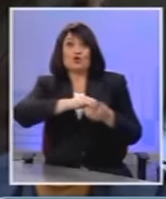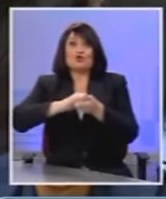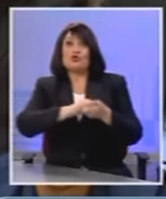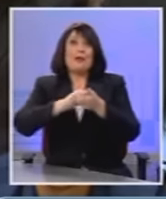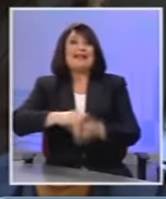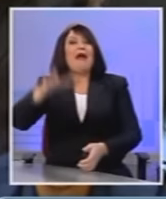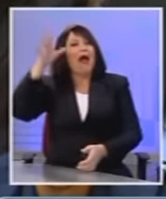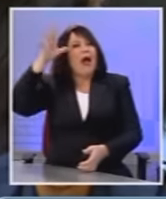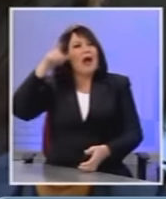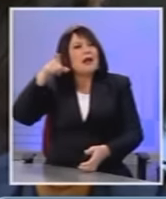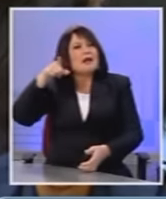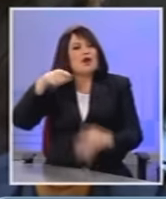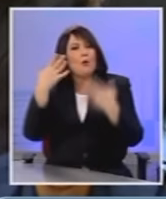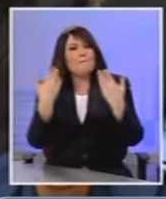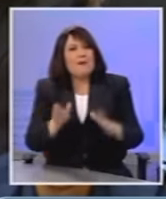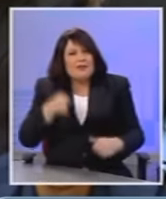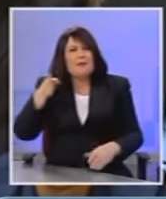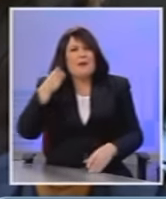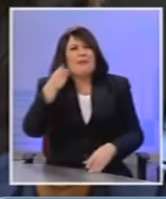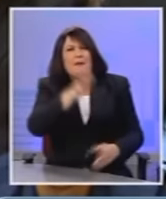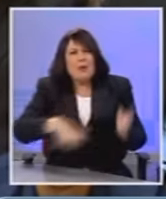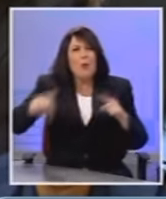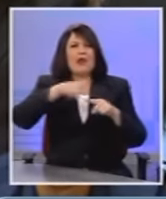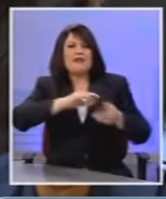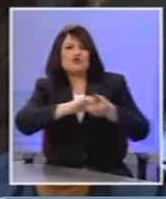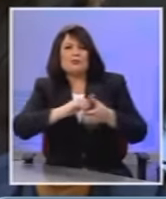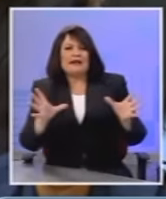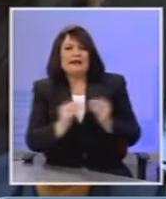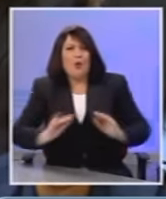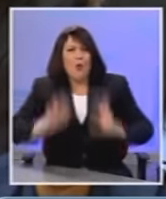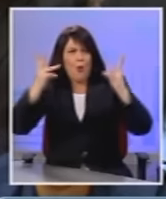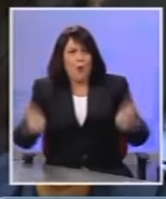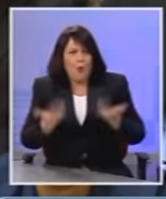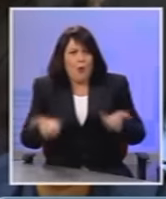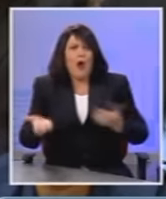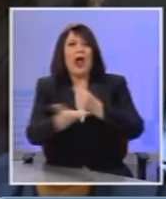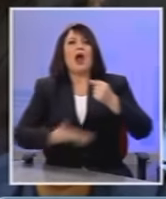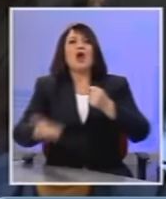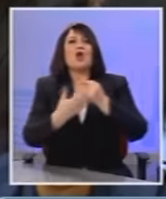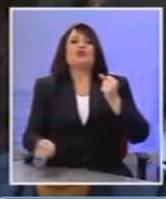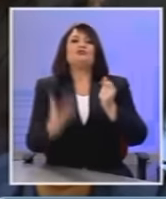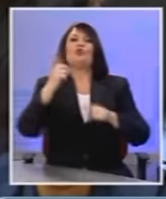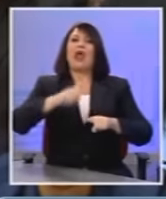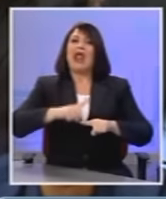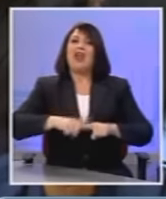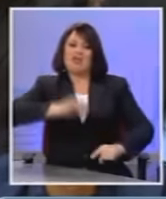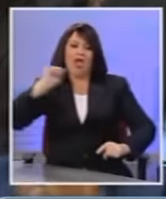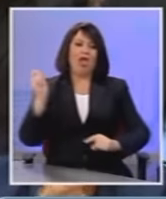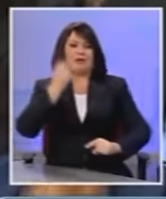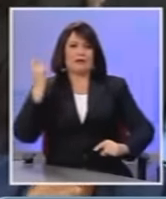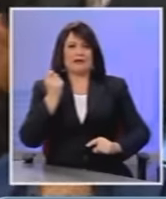Ετώλα Καρνανία και θα πάει σε κάθε γωνιά της Ελλάδος να ξεσηκώσει τους αγρότες για μια νέα Ελλάδα εθνικιστική.